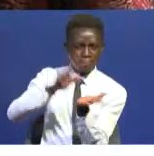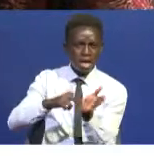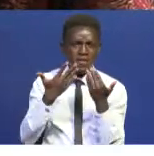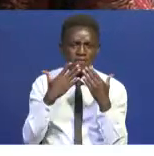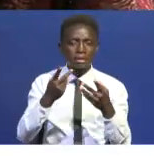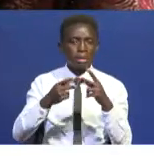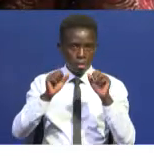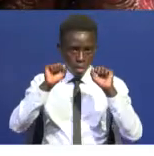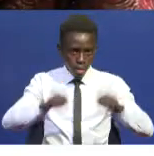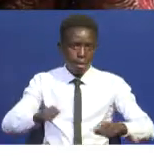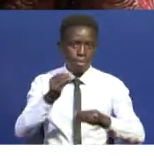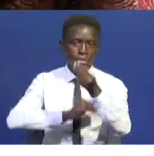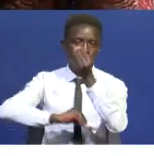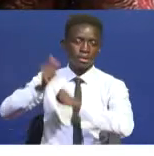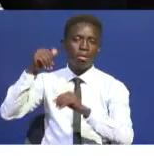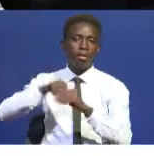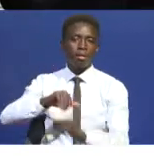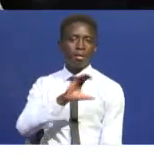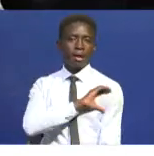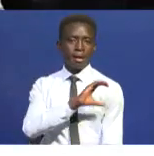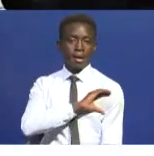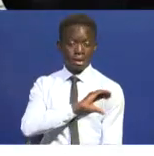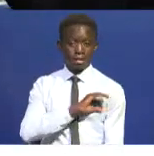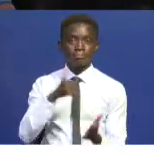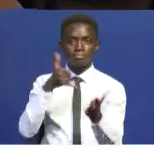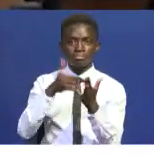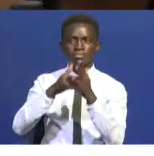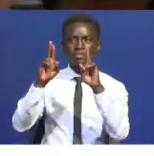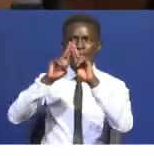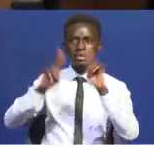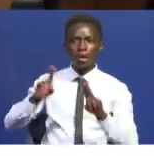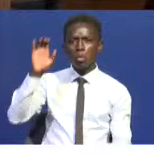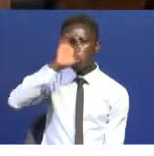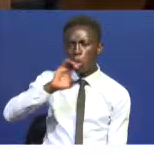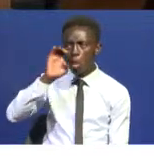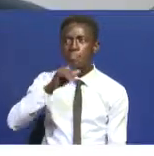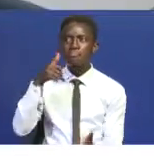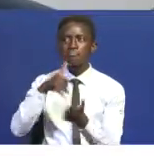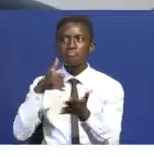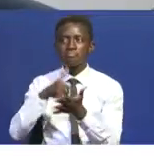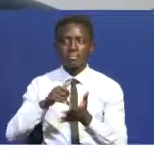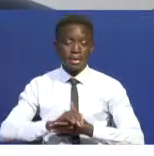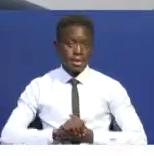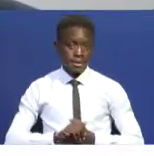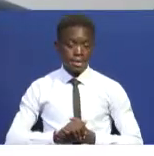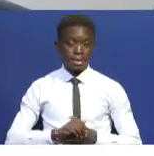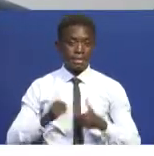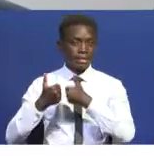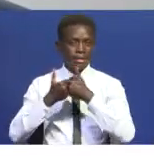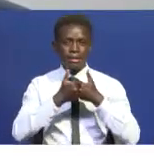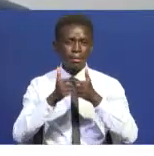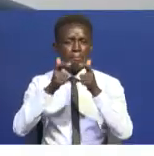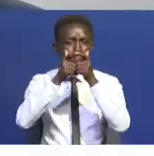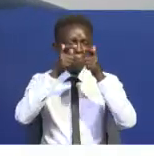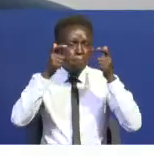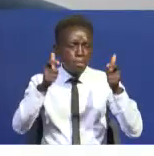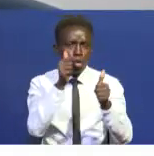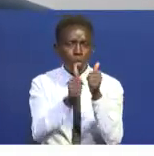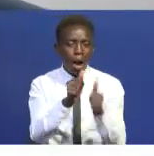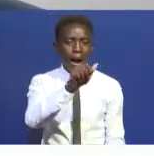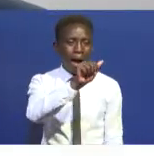Canada na Jumuiya ya Ulaya baadaye mwaka huu. The big challenge is aflatoxin, and so how can we